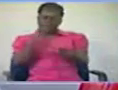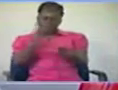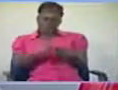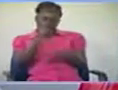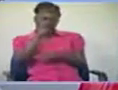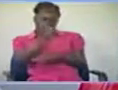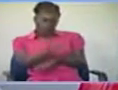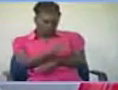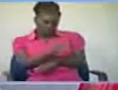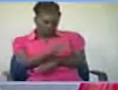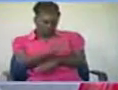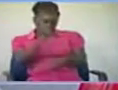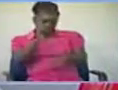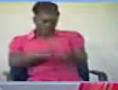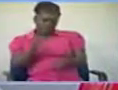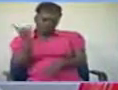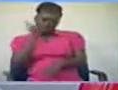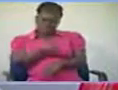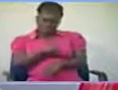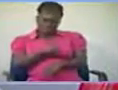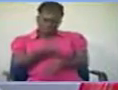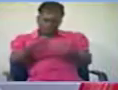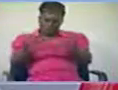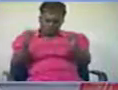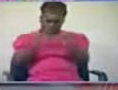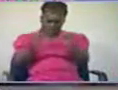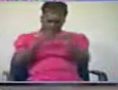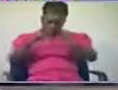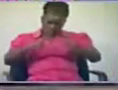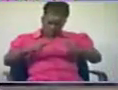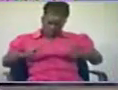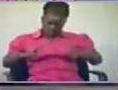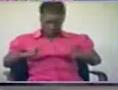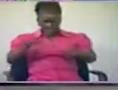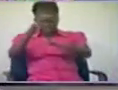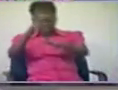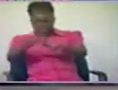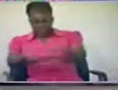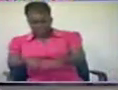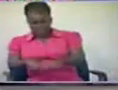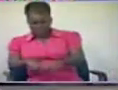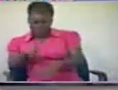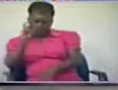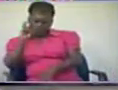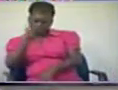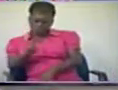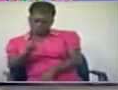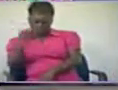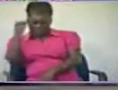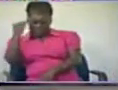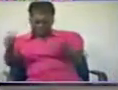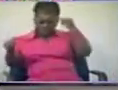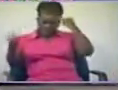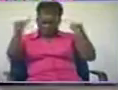kwamba tukimaliza mkutano huo tutaenda tukae chini tuangalie mawazo yale